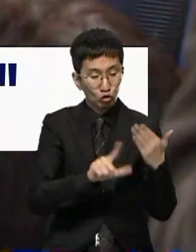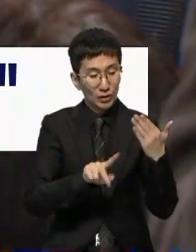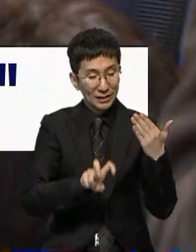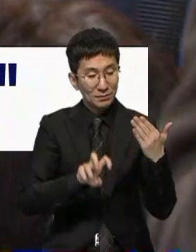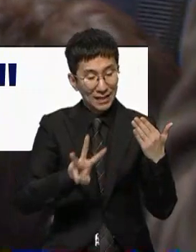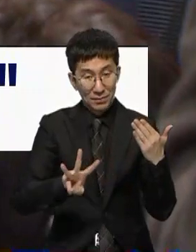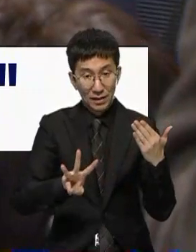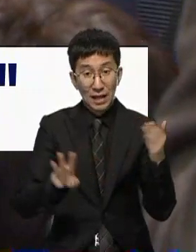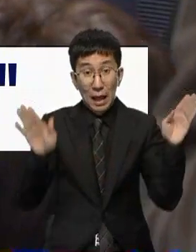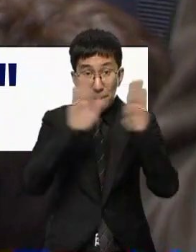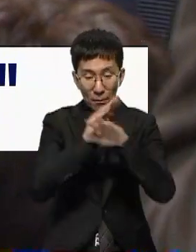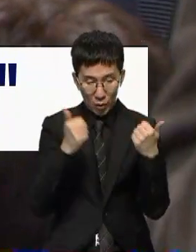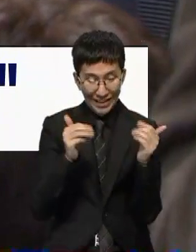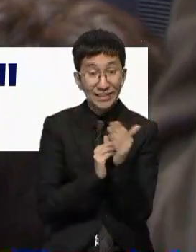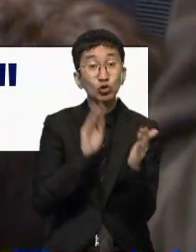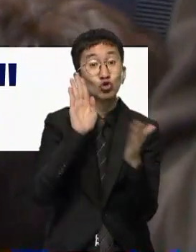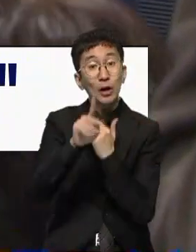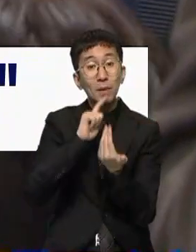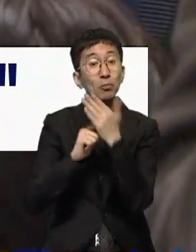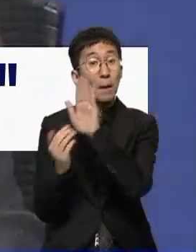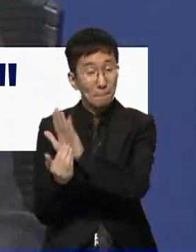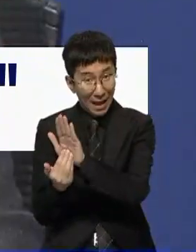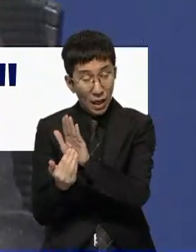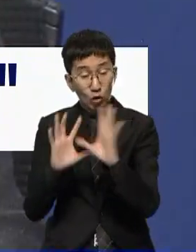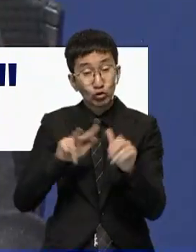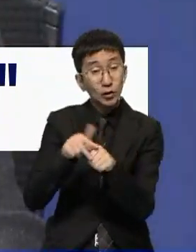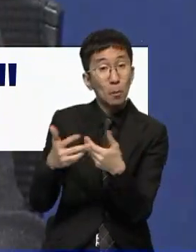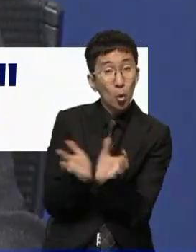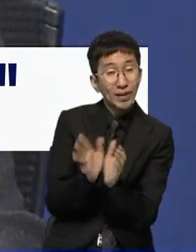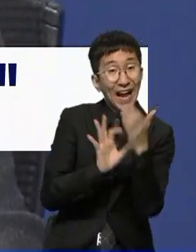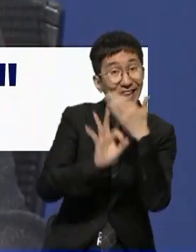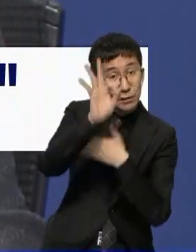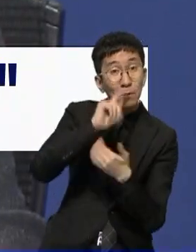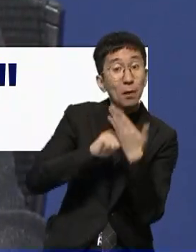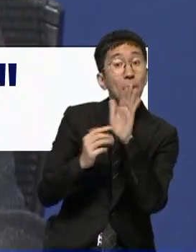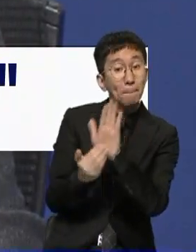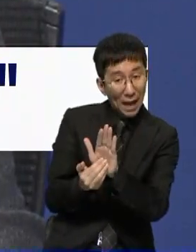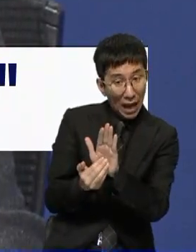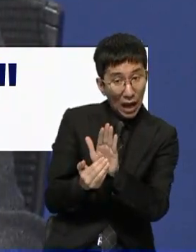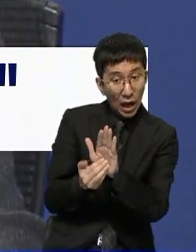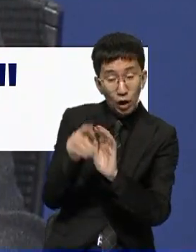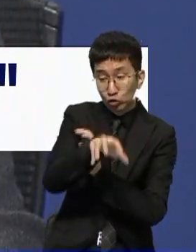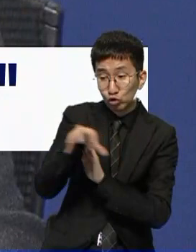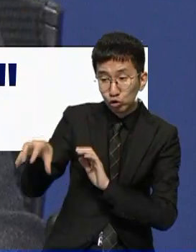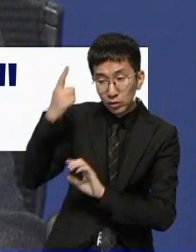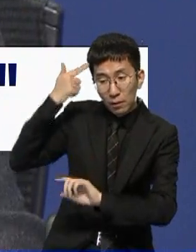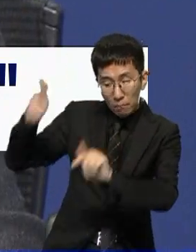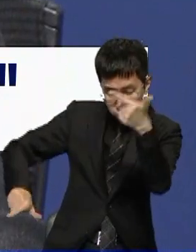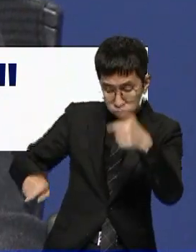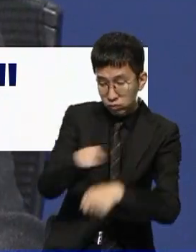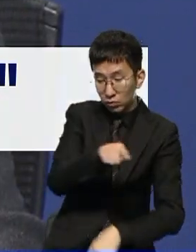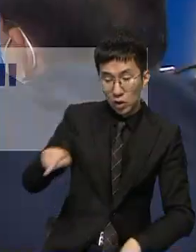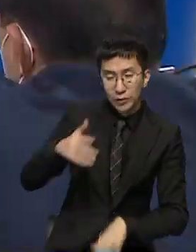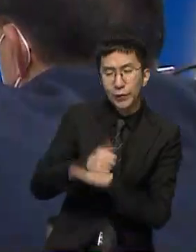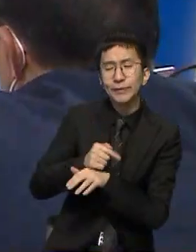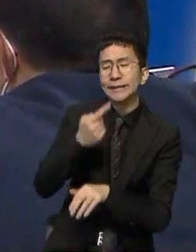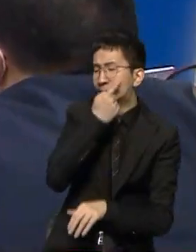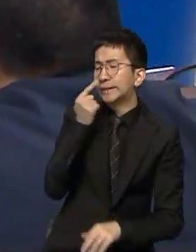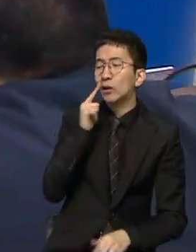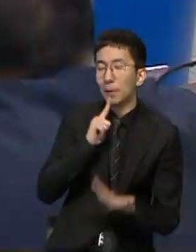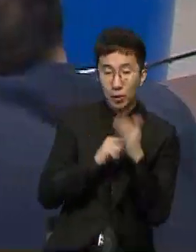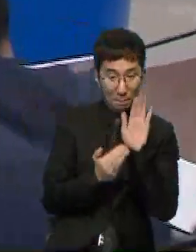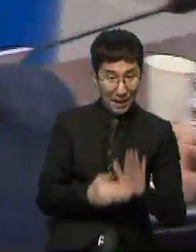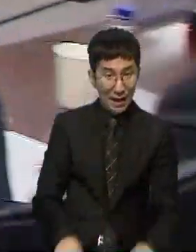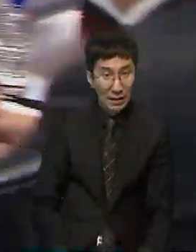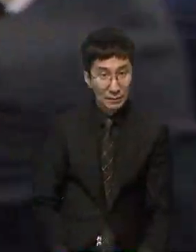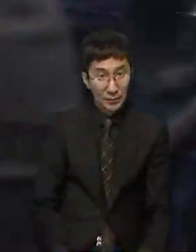23일 심야회의 뒤라고, 국정원은 그날 아침으로 꼬았다며 기관 간 불일치도 지적했습니다. 또